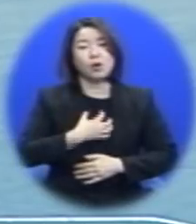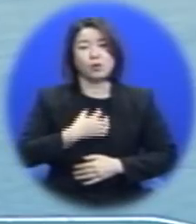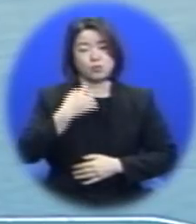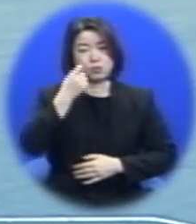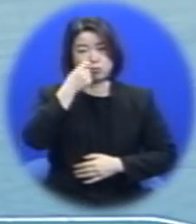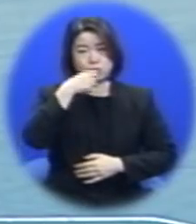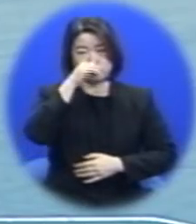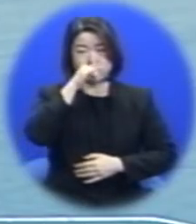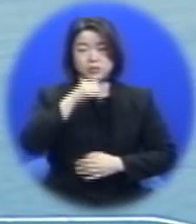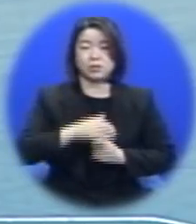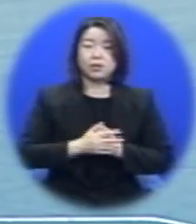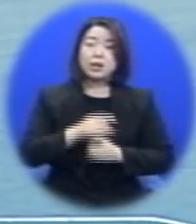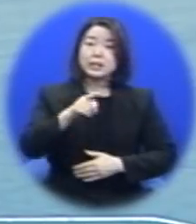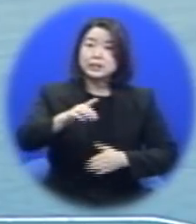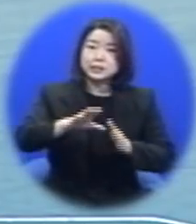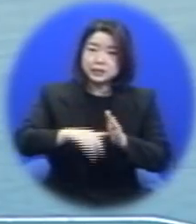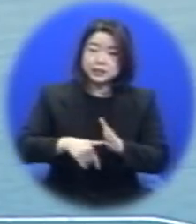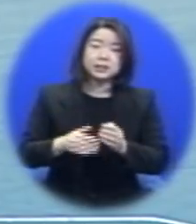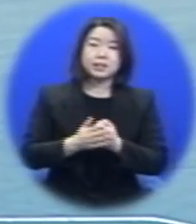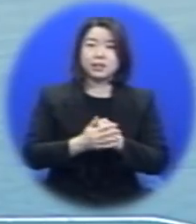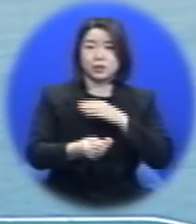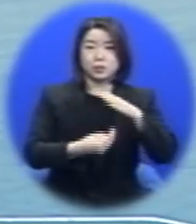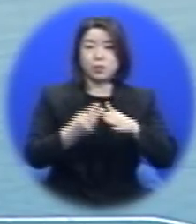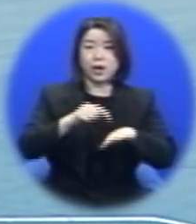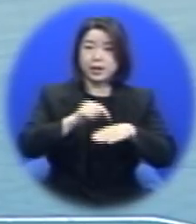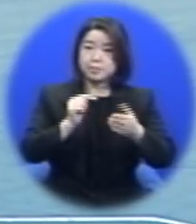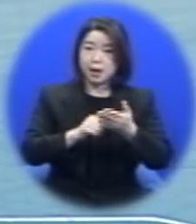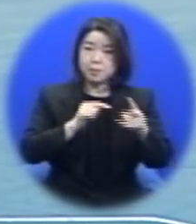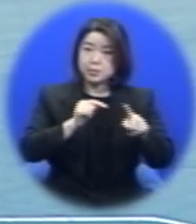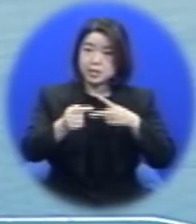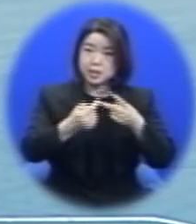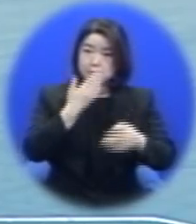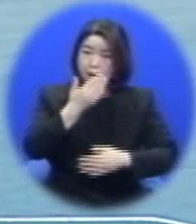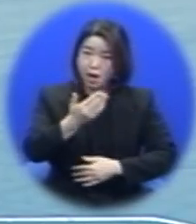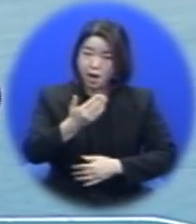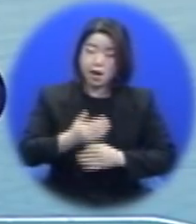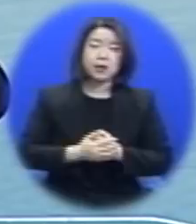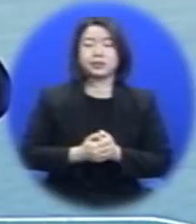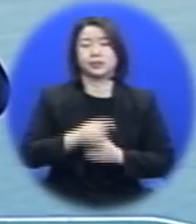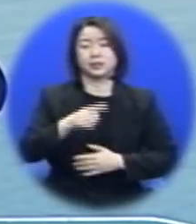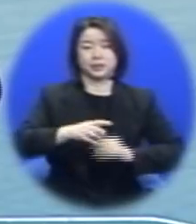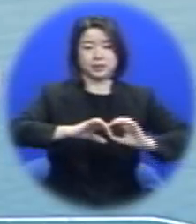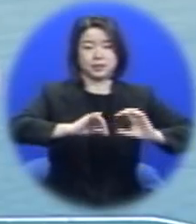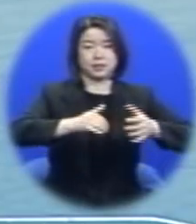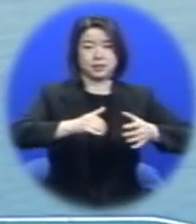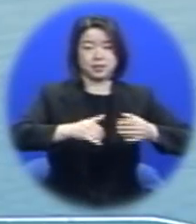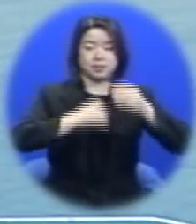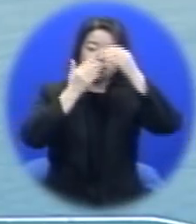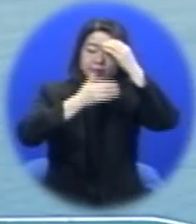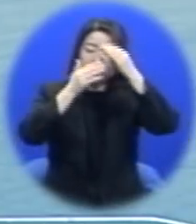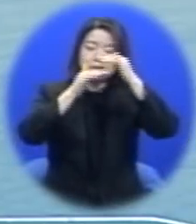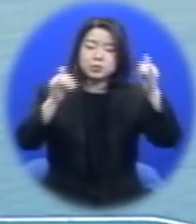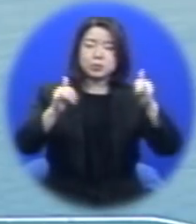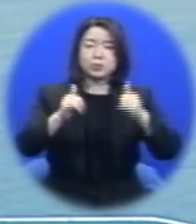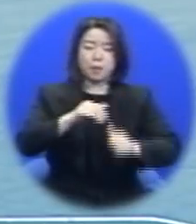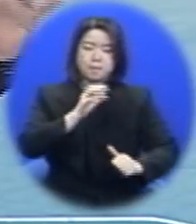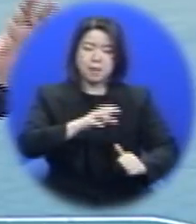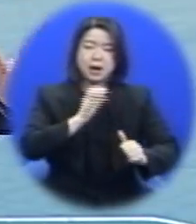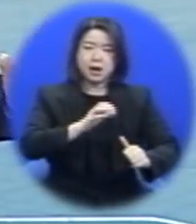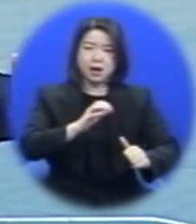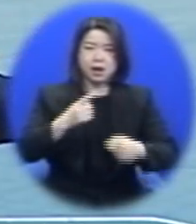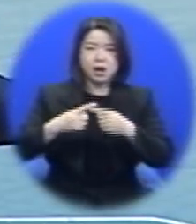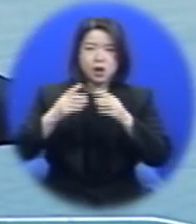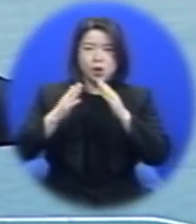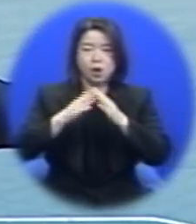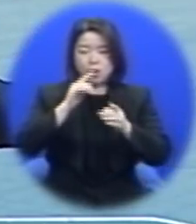여러분, 그때 요한의 심정을 이해하실 수 있겠습니까? 이 세상에서 성도들이 핍박을 당하고 교회가 말할 수